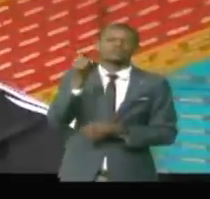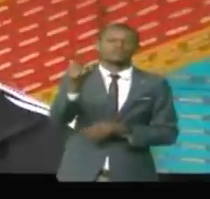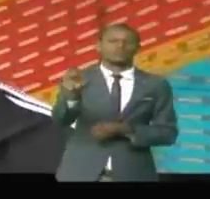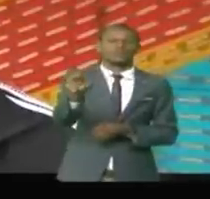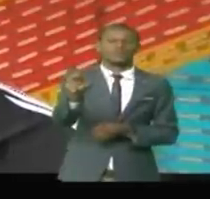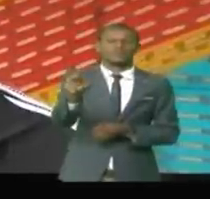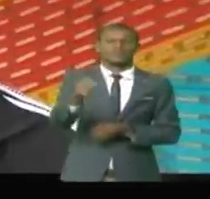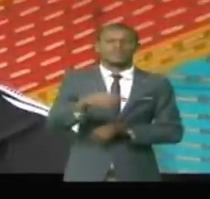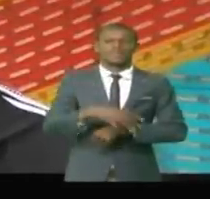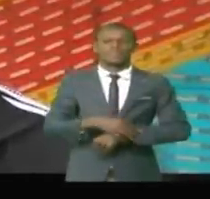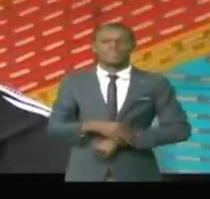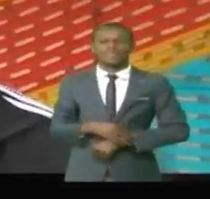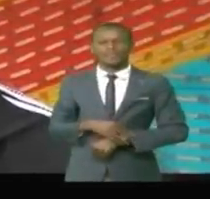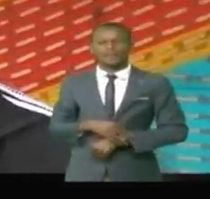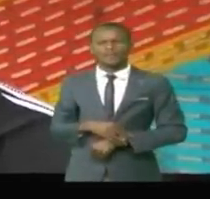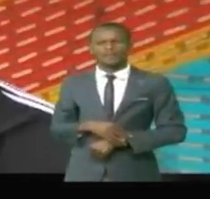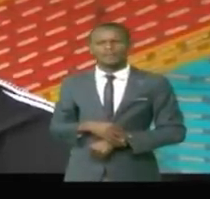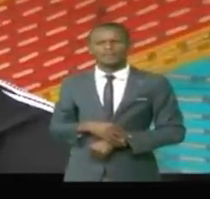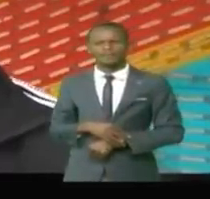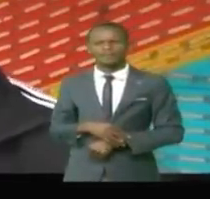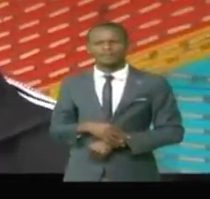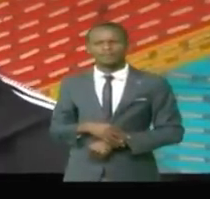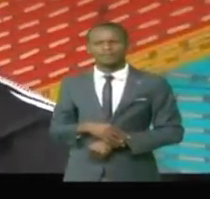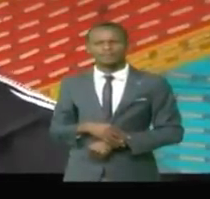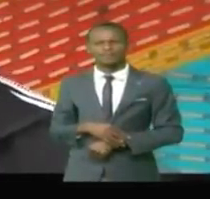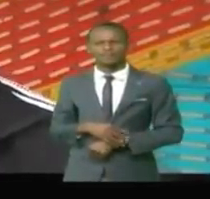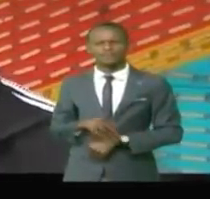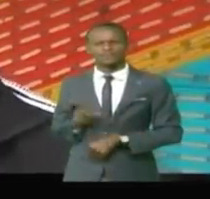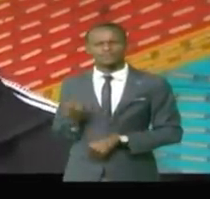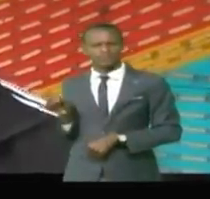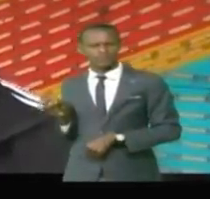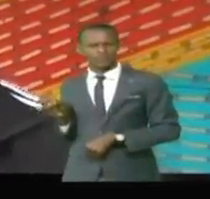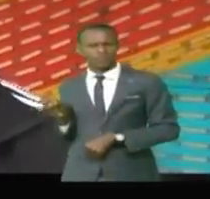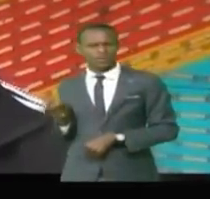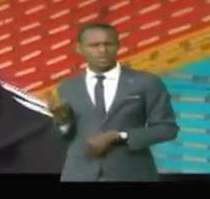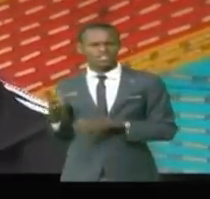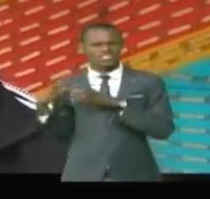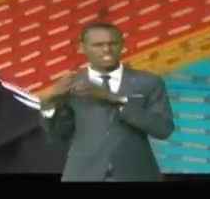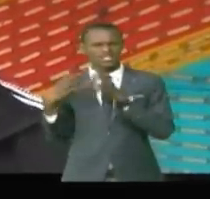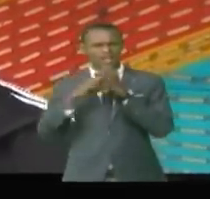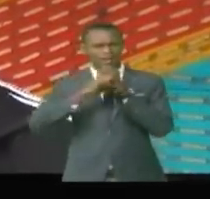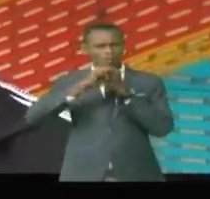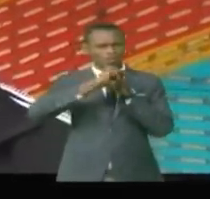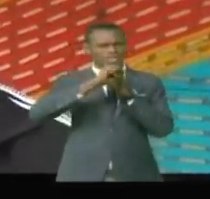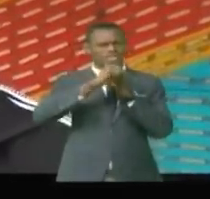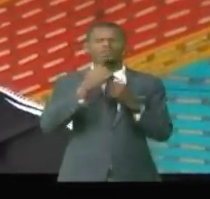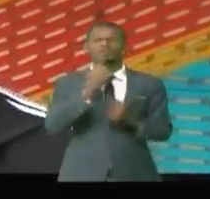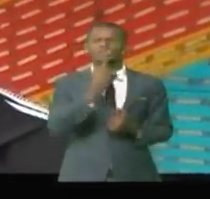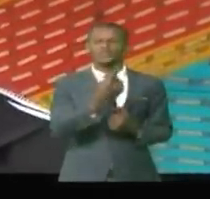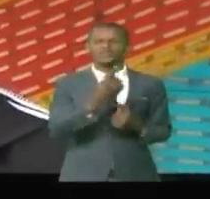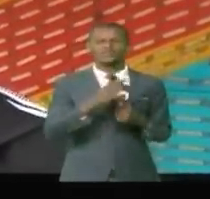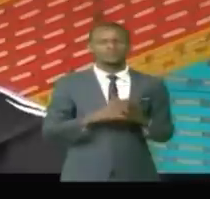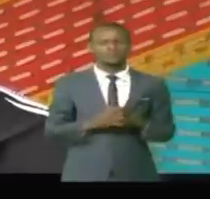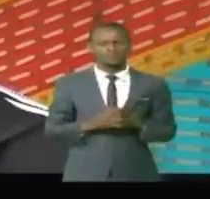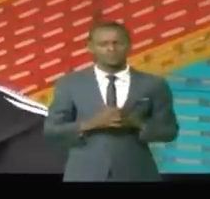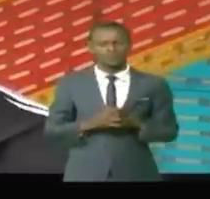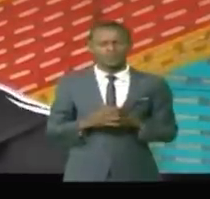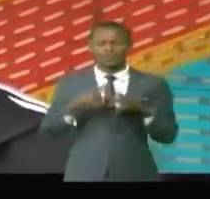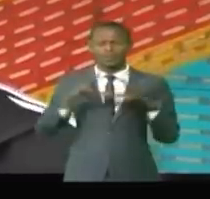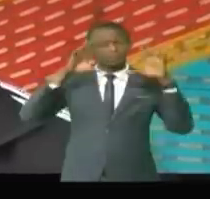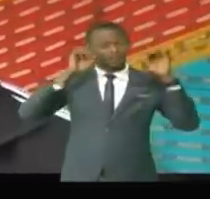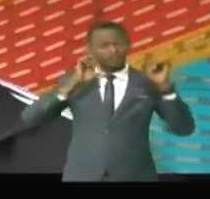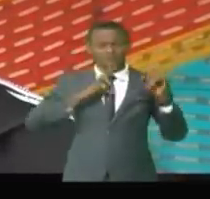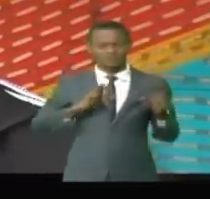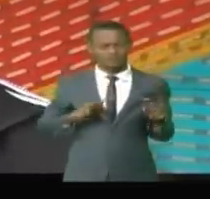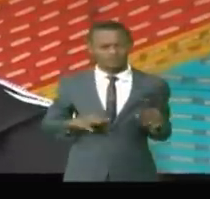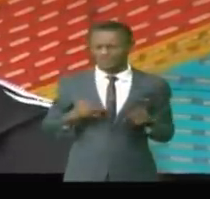de la mobilisation du parti IDR sont. Le mandat passé, il n'a pas pu bien travailler. Il y a eu beaucoup de crocs en jambes que tout le monde connaît, il n'y a